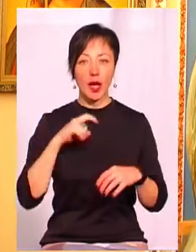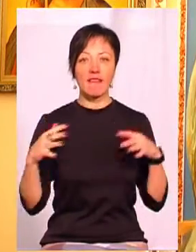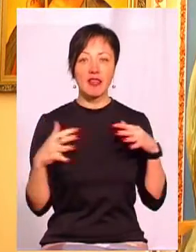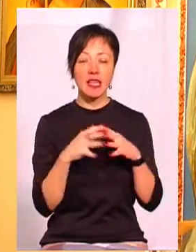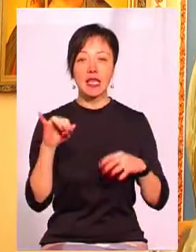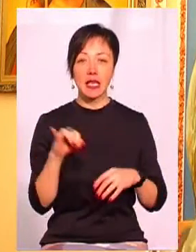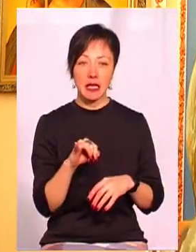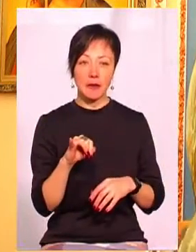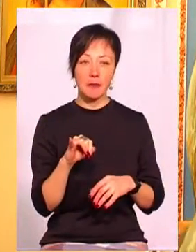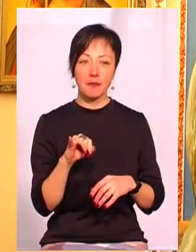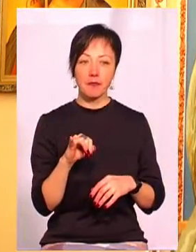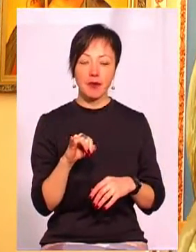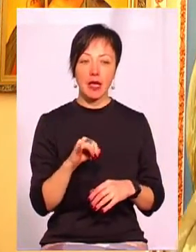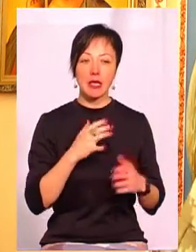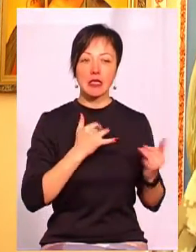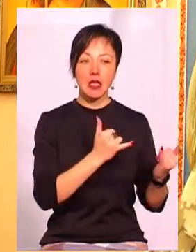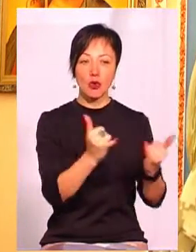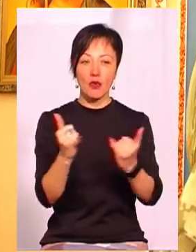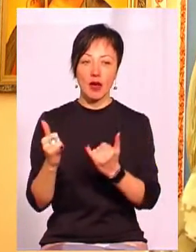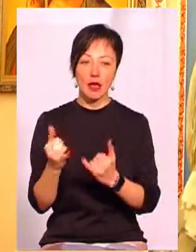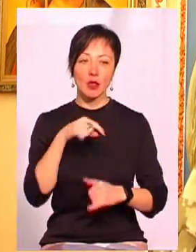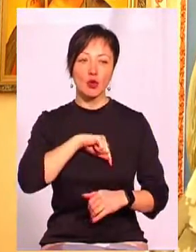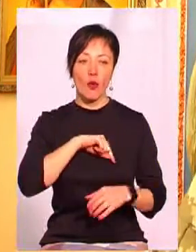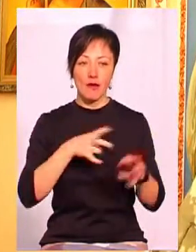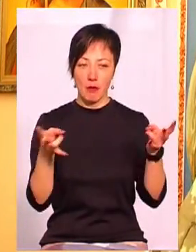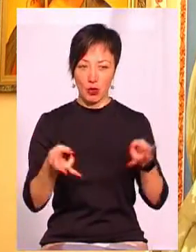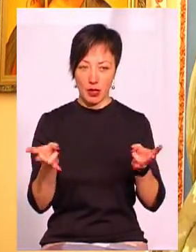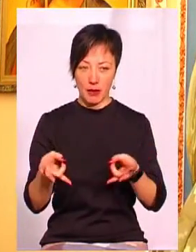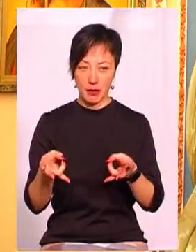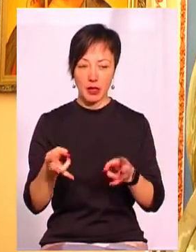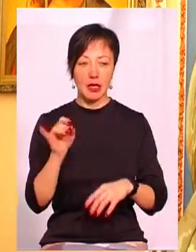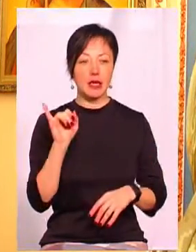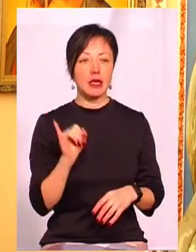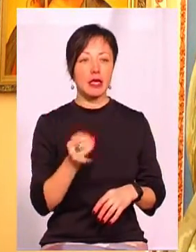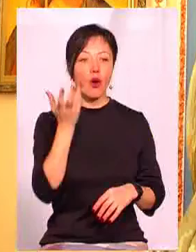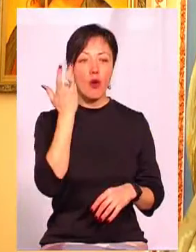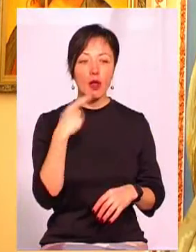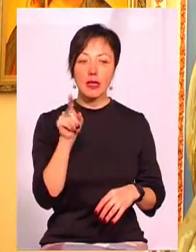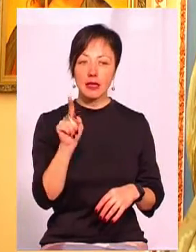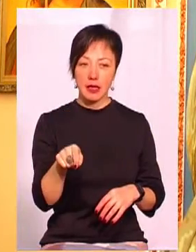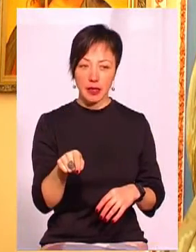і задовільняти їхні духовні потреби. Ось. І коли ти